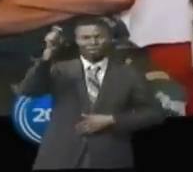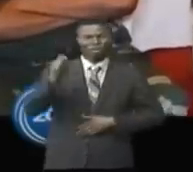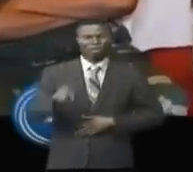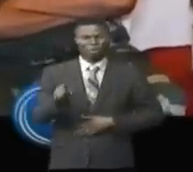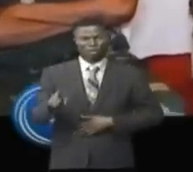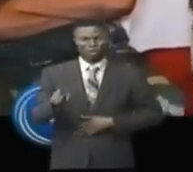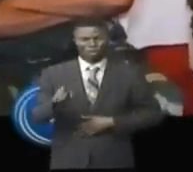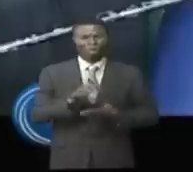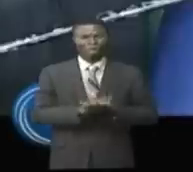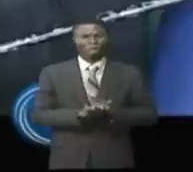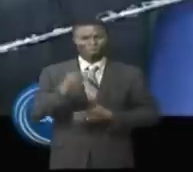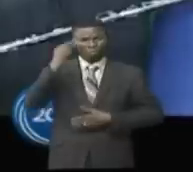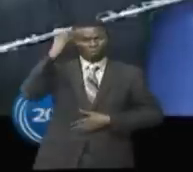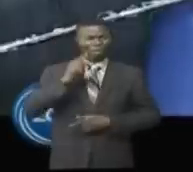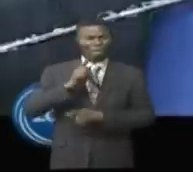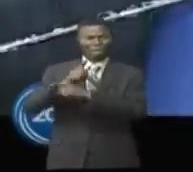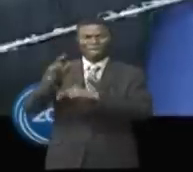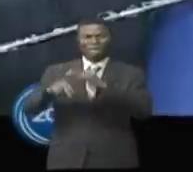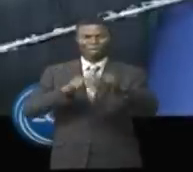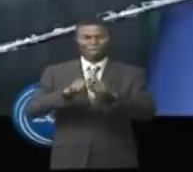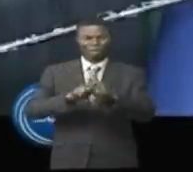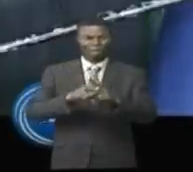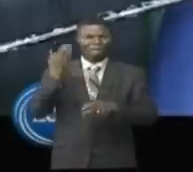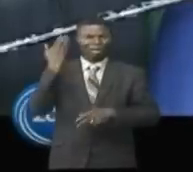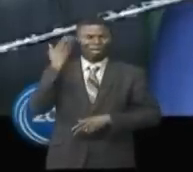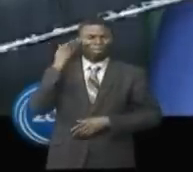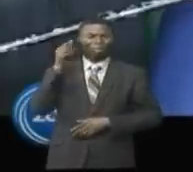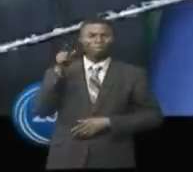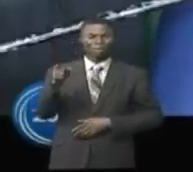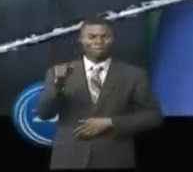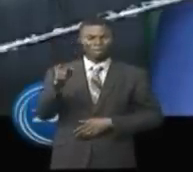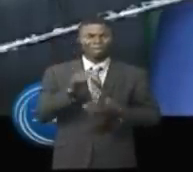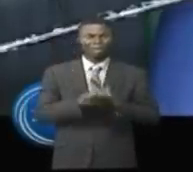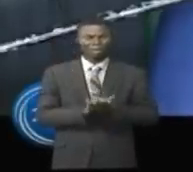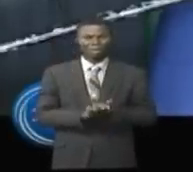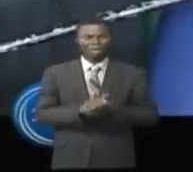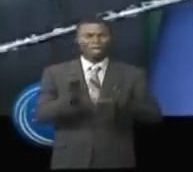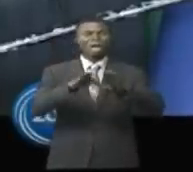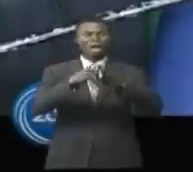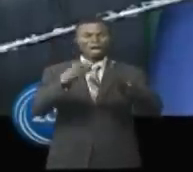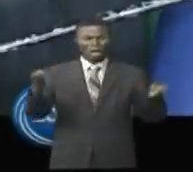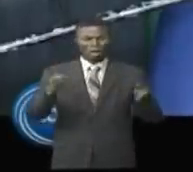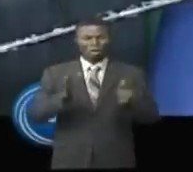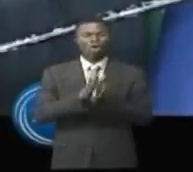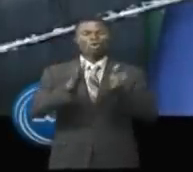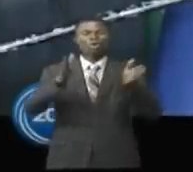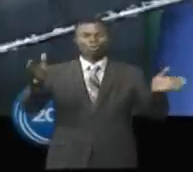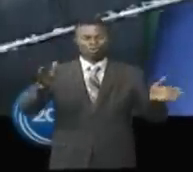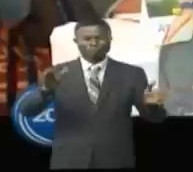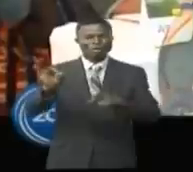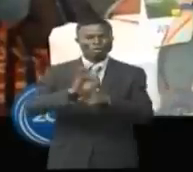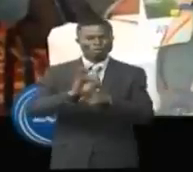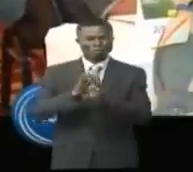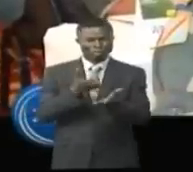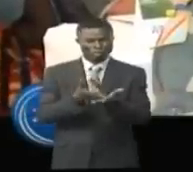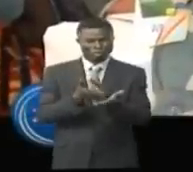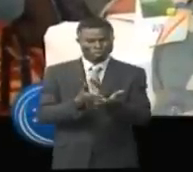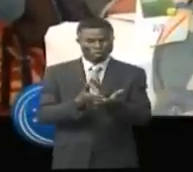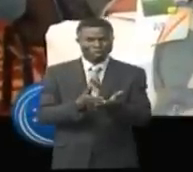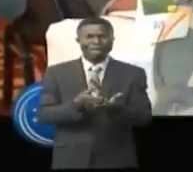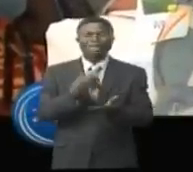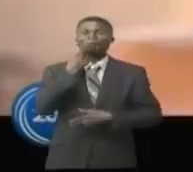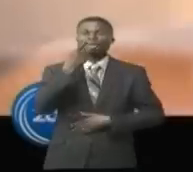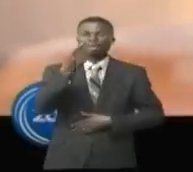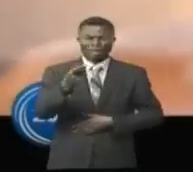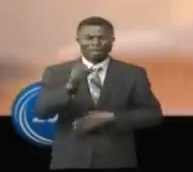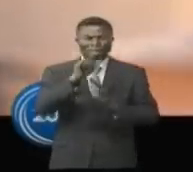C'est le ministre de la Défense nationale, Gilbert Kabanda Kourenga, qui a ouvert officiellement ses assises. Il a souligné que